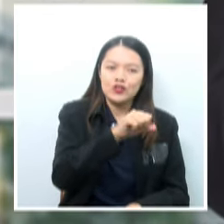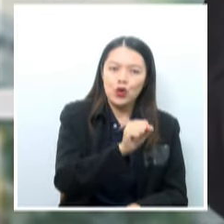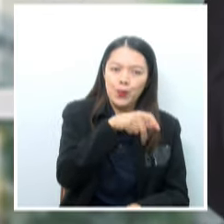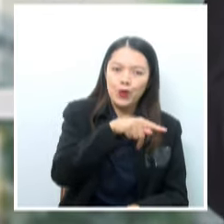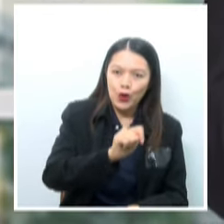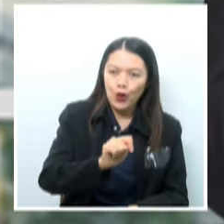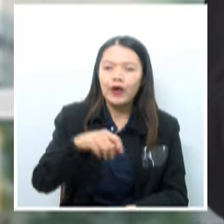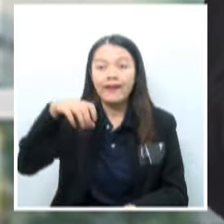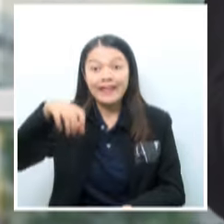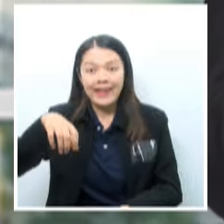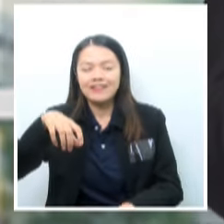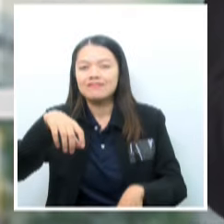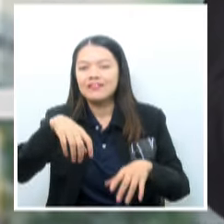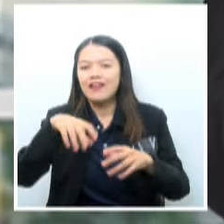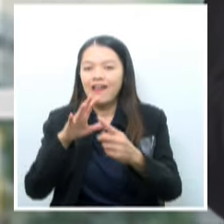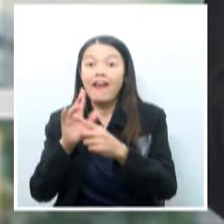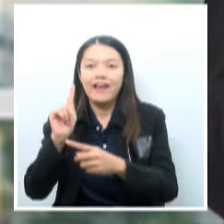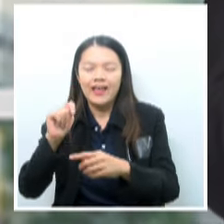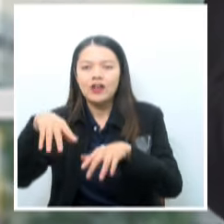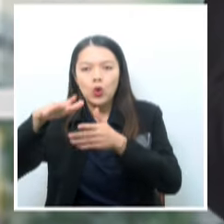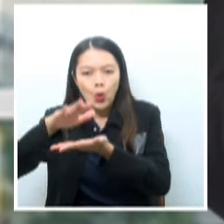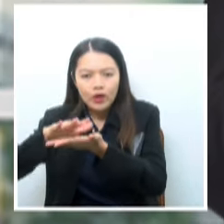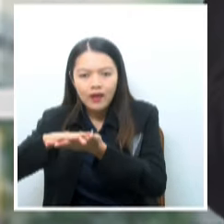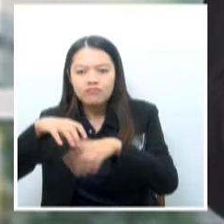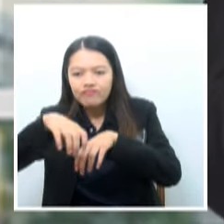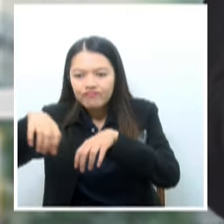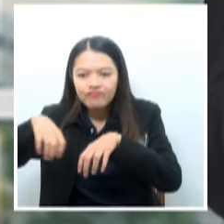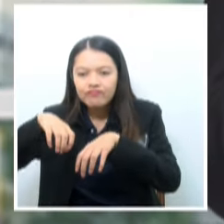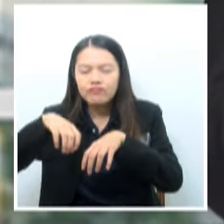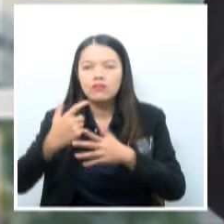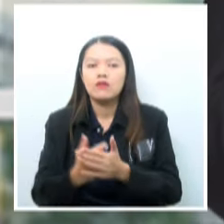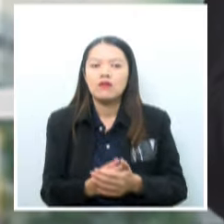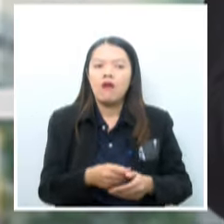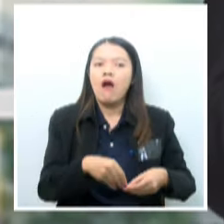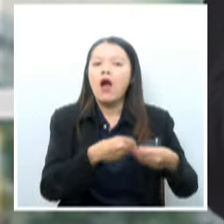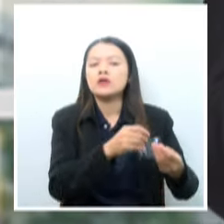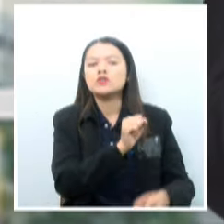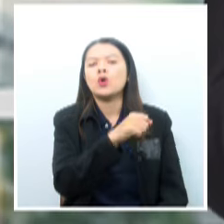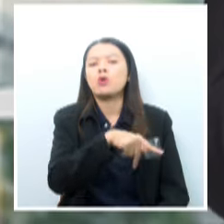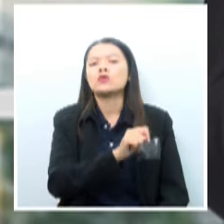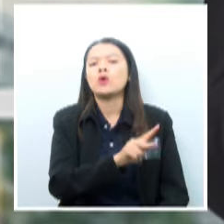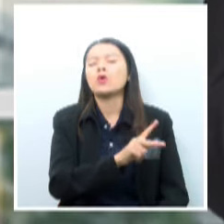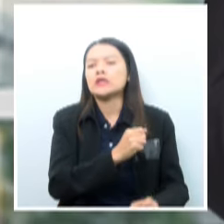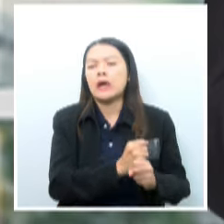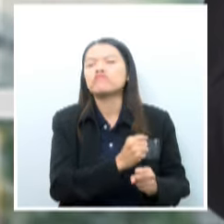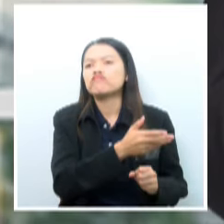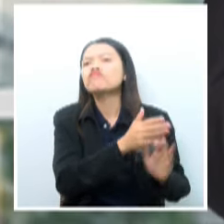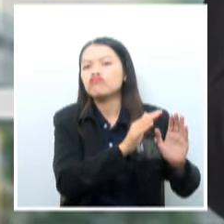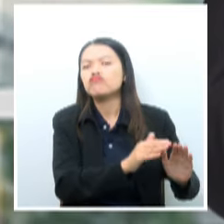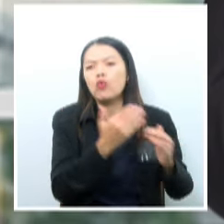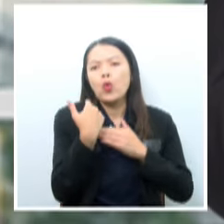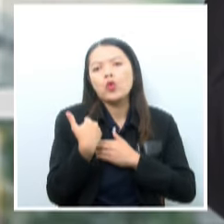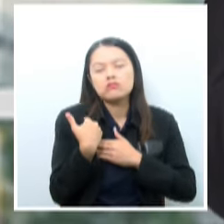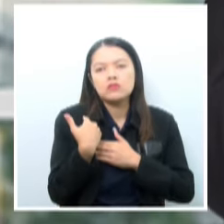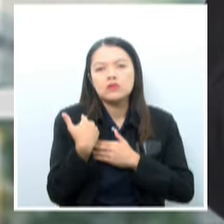ที่สองเขตพื้นที่กับโรงเรียนอาจจะเข้าใจว่าให้สพท.ทำลดเฉพาะระดับสพท.ก็เลย